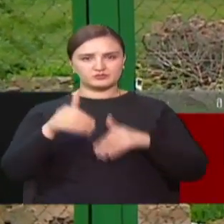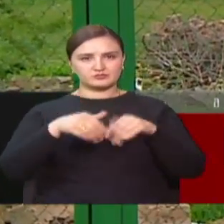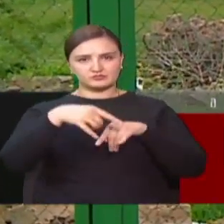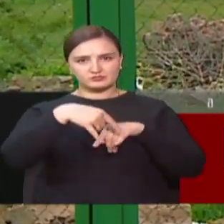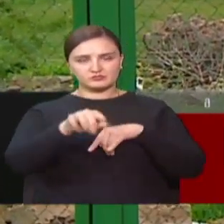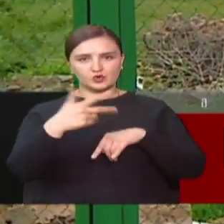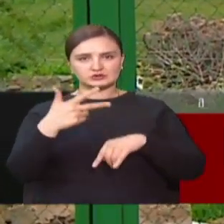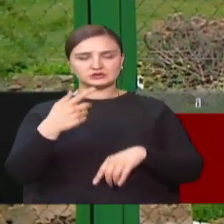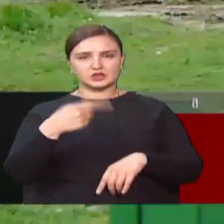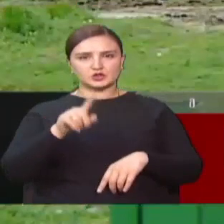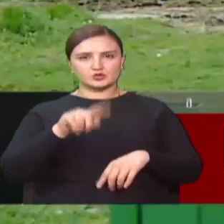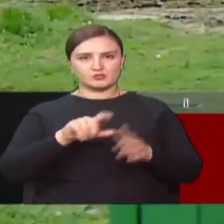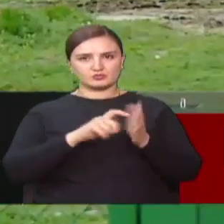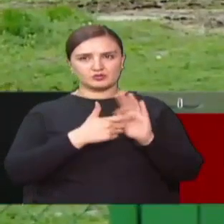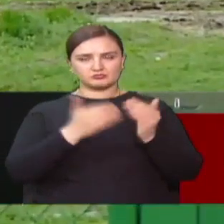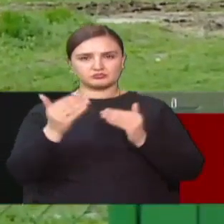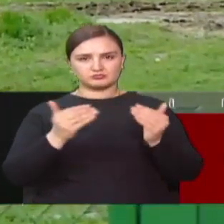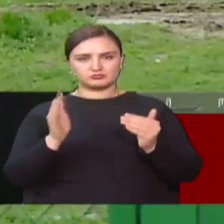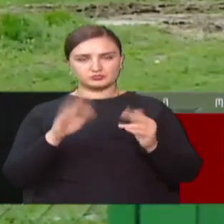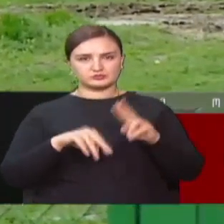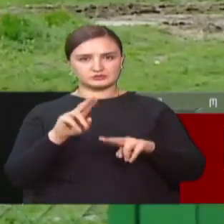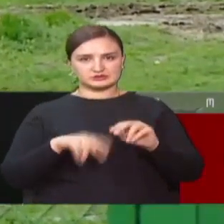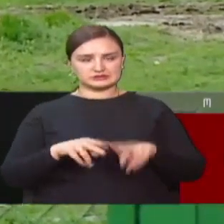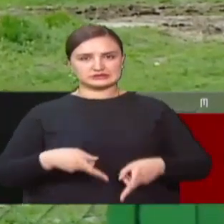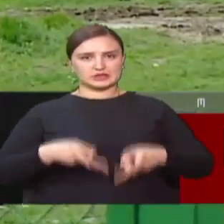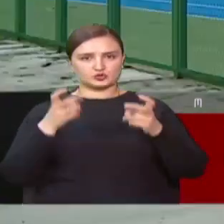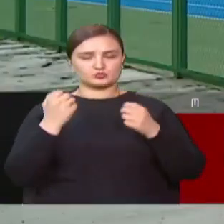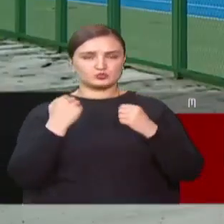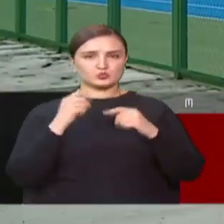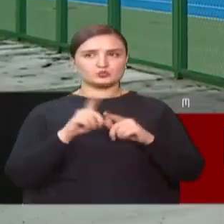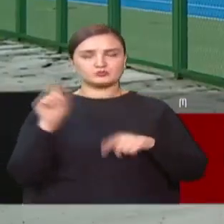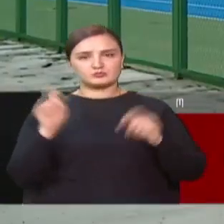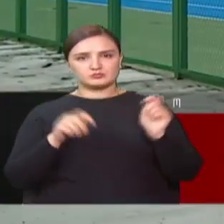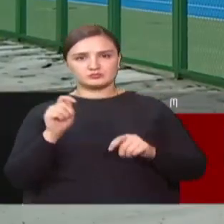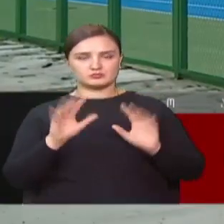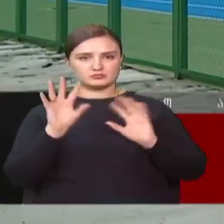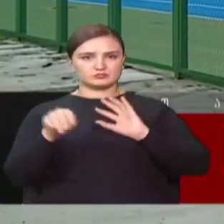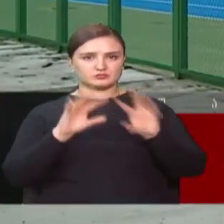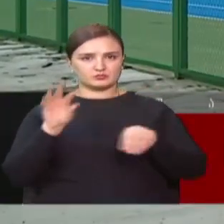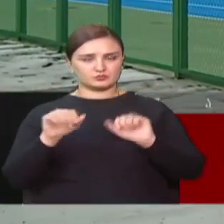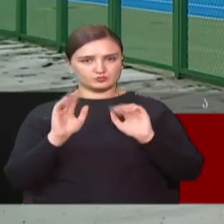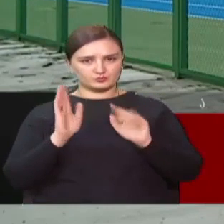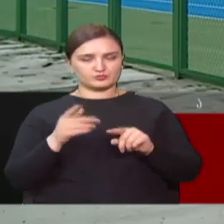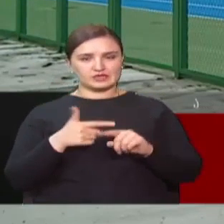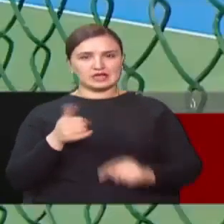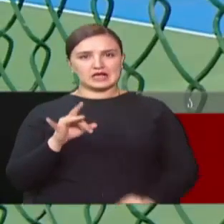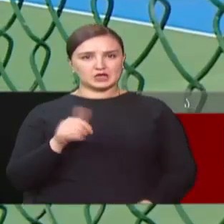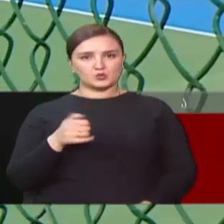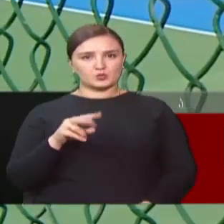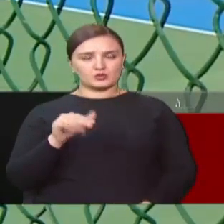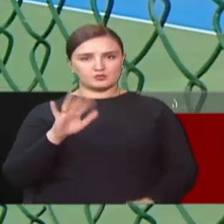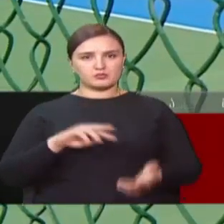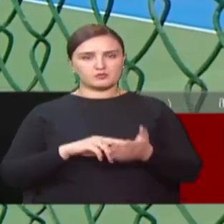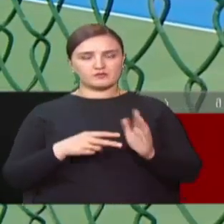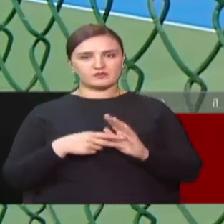37 numerze gatvlili sastobros mshenebloba romelis rogorc sportsmenebistvis ise sva vizitorebistvis igneba gankutmeli. Garikulashi aseve igegmeba